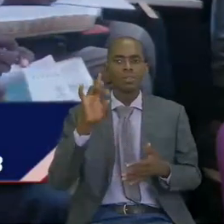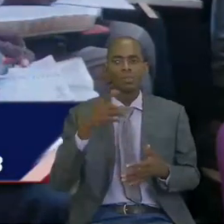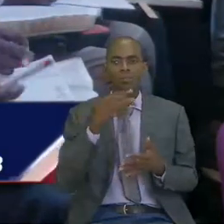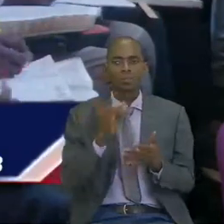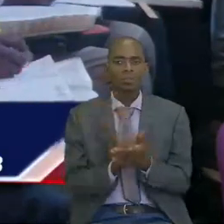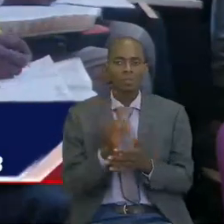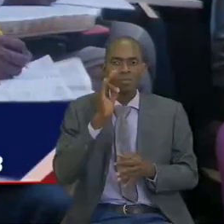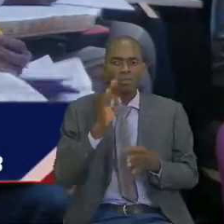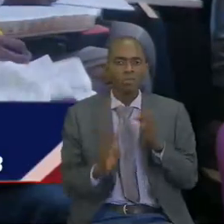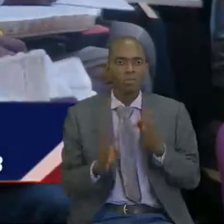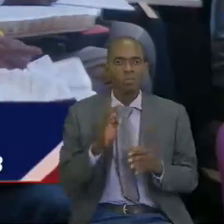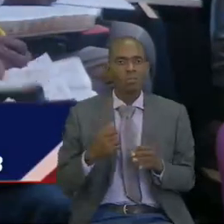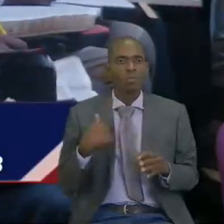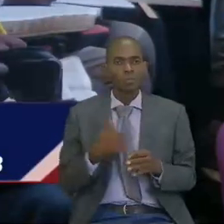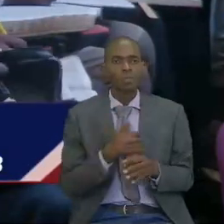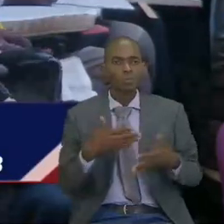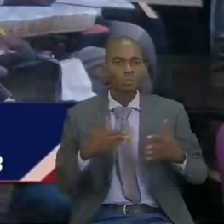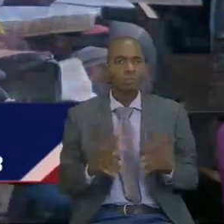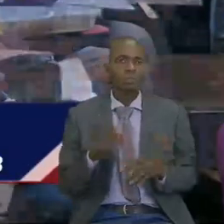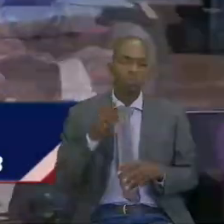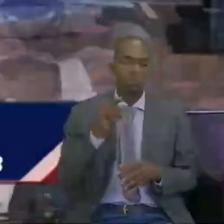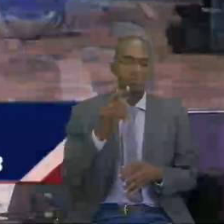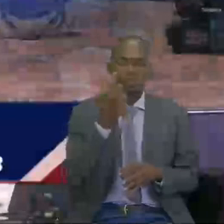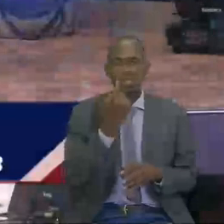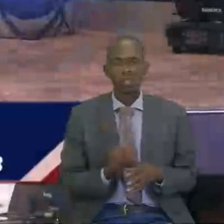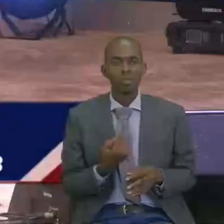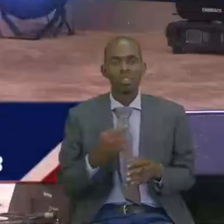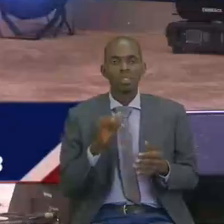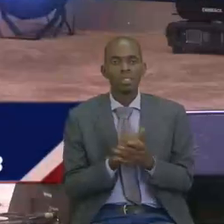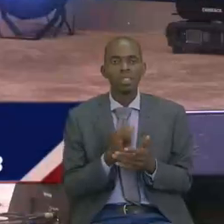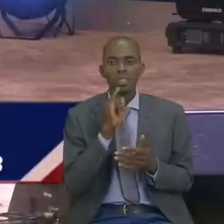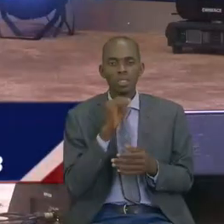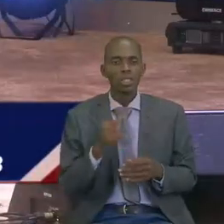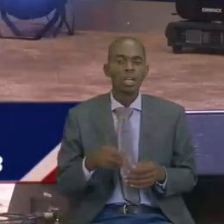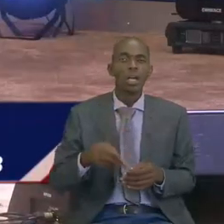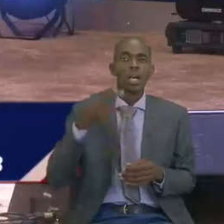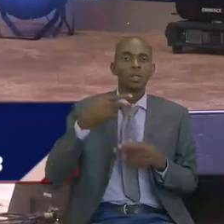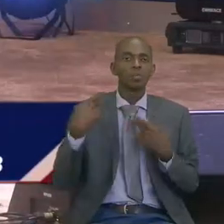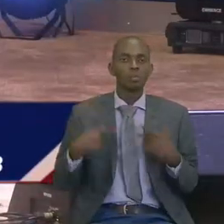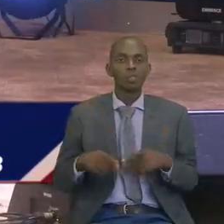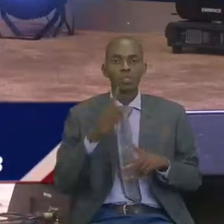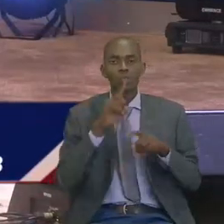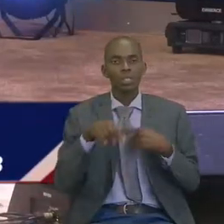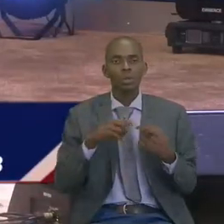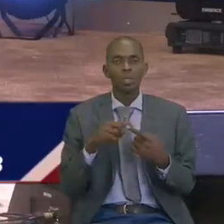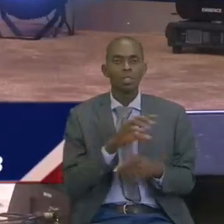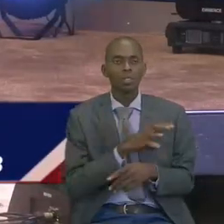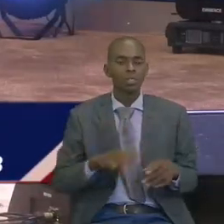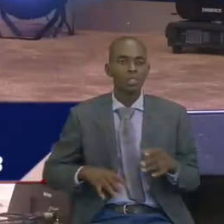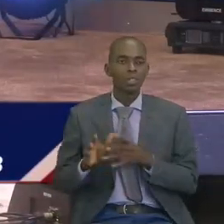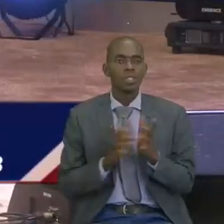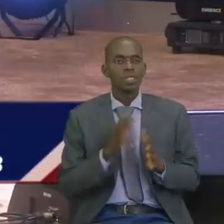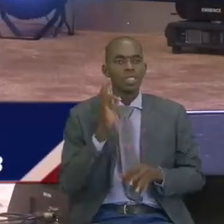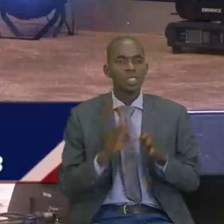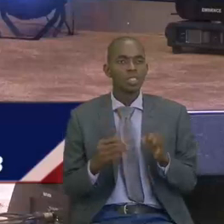Si nous le laissons faire, c'est le souverain sacrificateur qui parlait de Jésus. Si nous le laissons